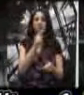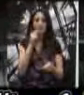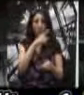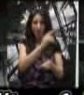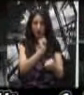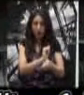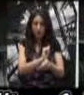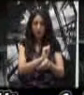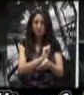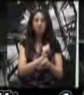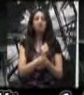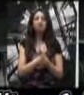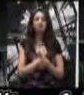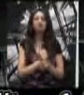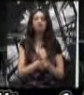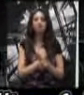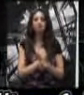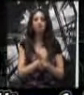تطفش وانت اتحبست؟